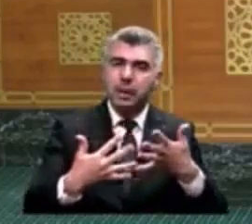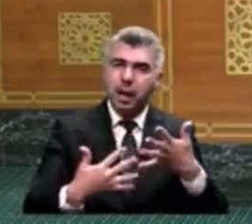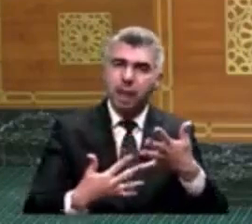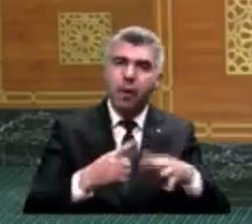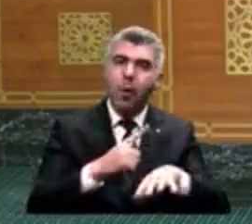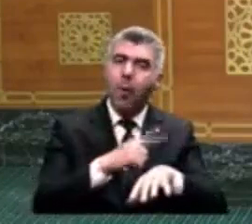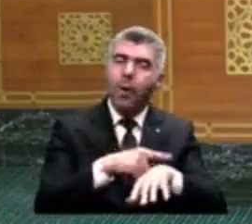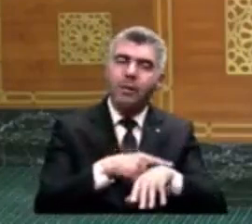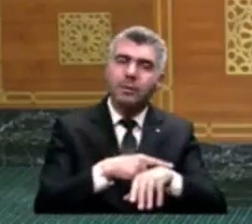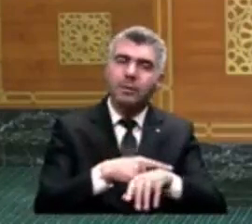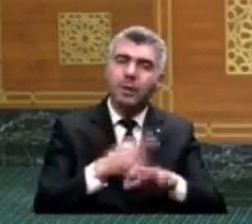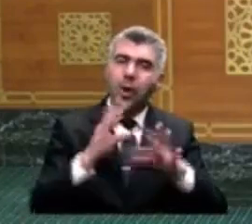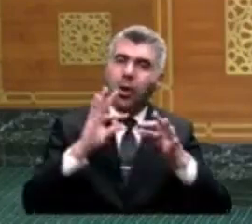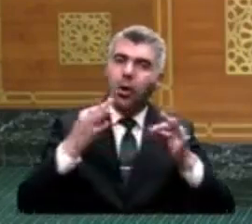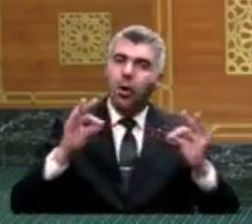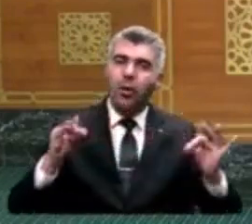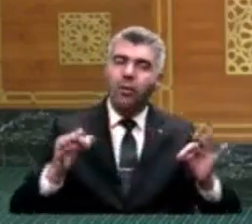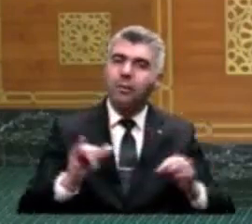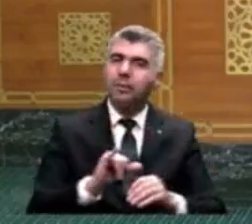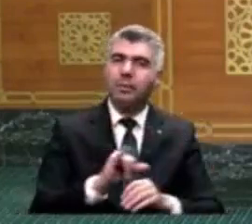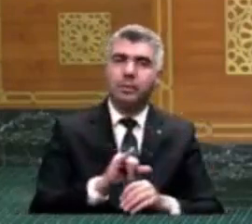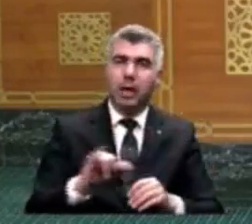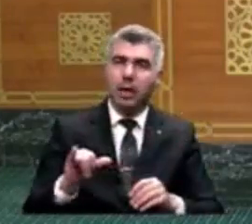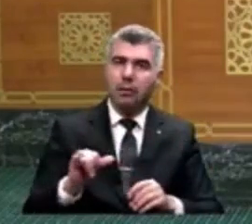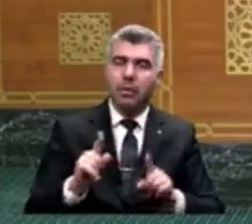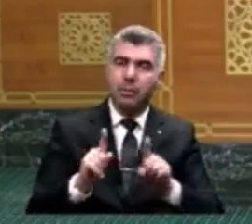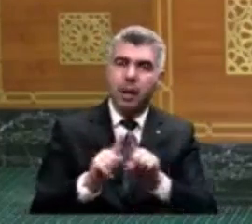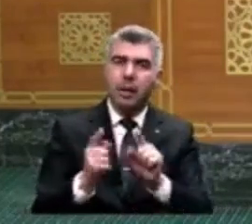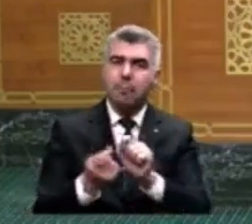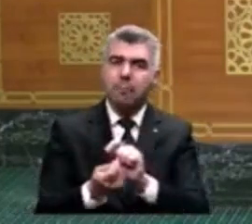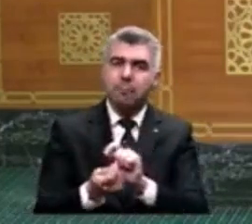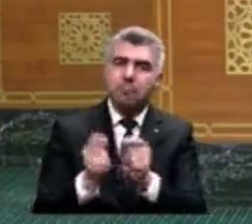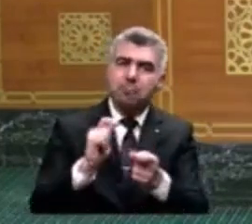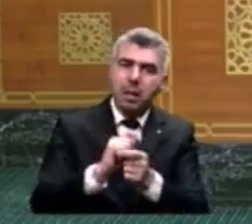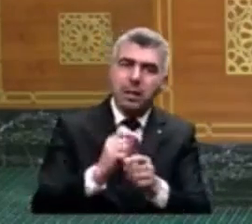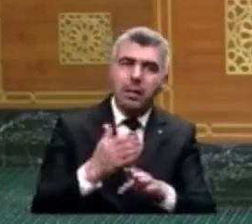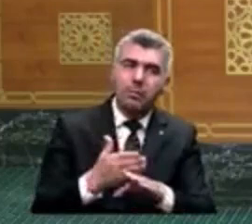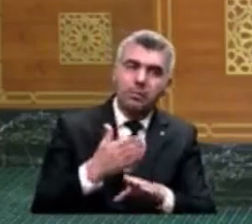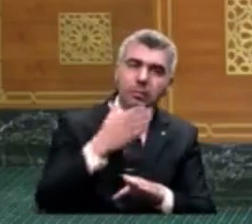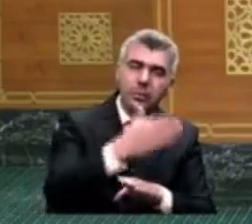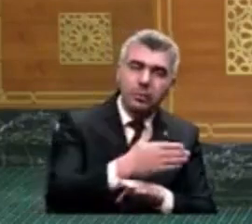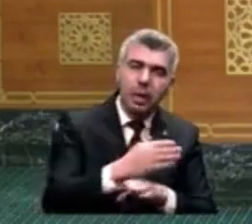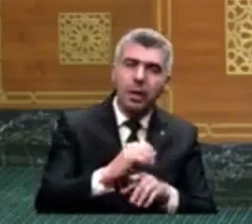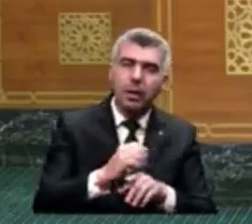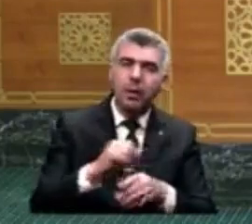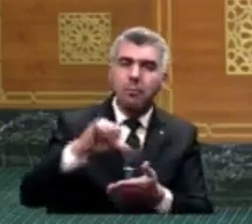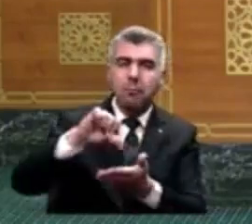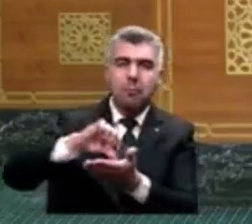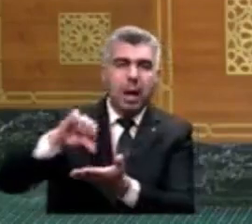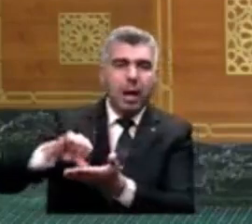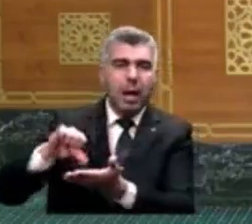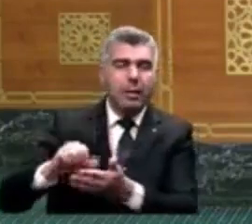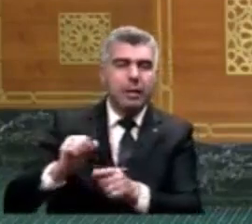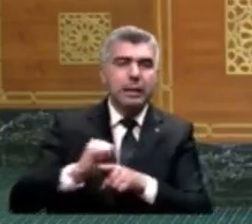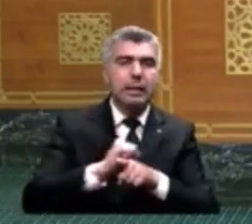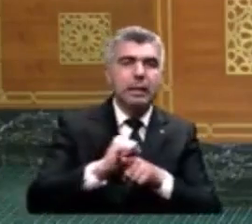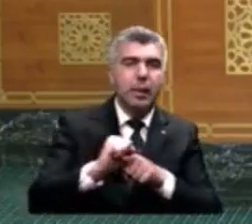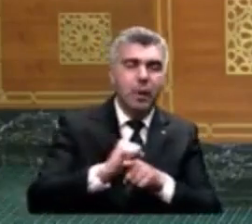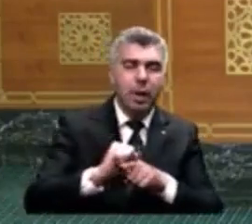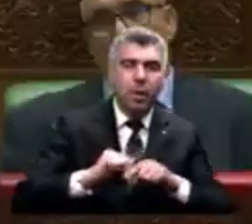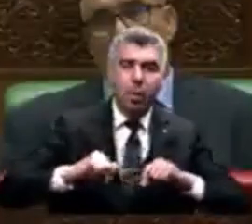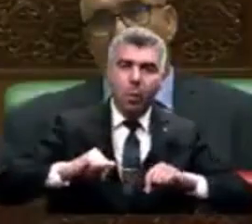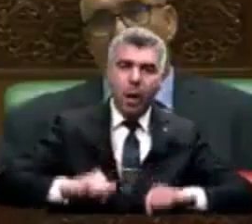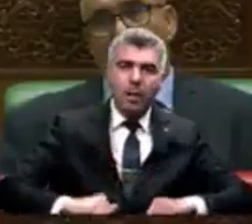ما تسمحش باش ندخل في التفاصيل ديالها، منها مراجعة شروط ولوج مختلف مراكز التكوين التابعة للوزارة، رفع